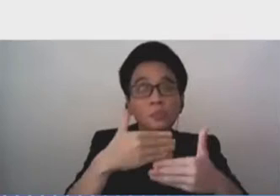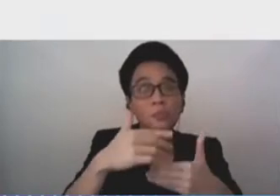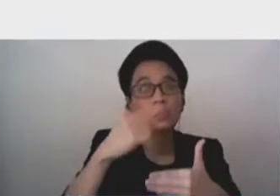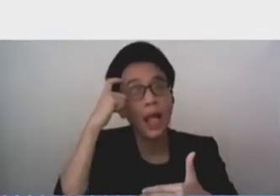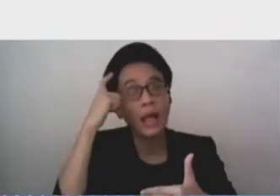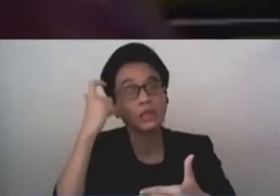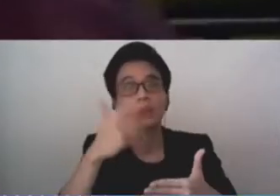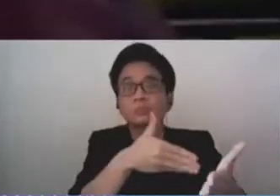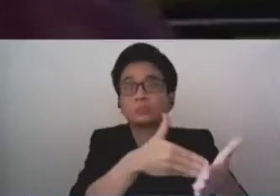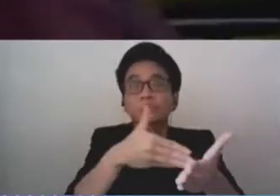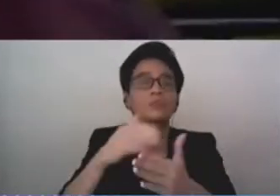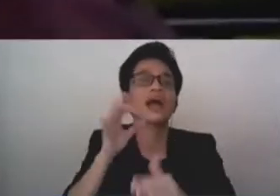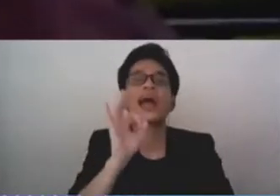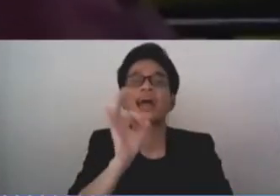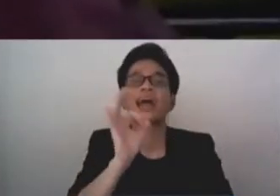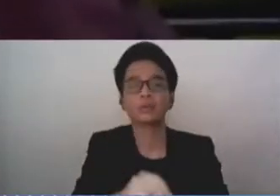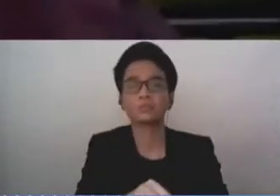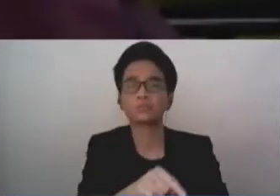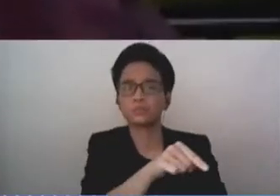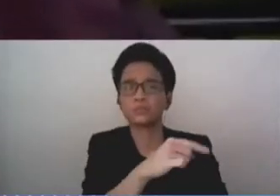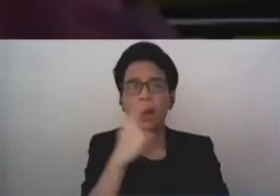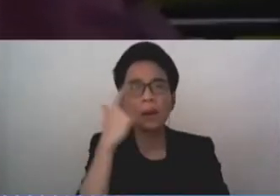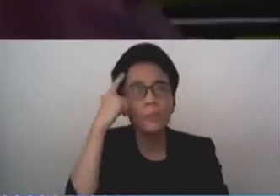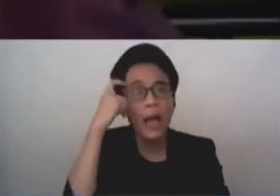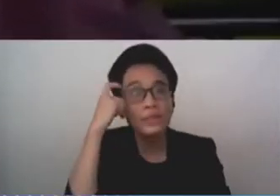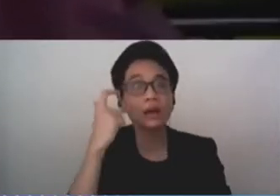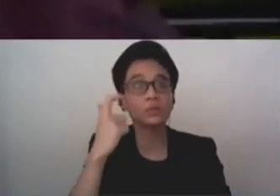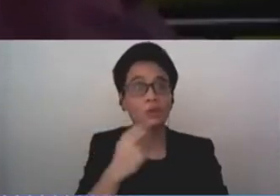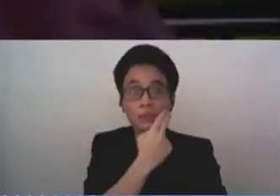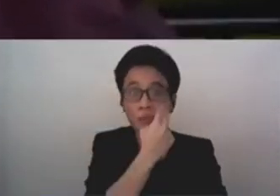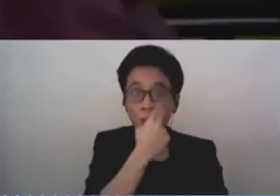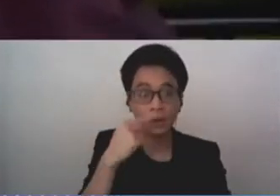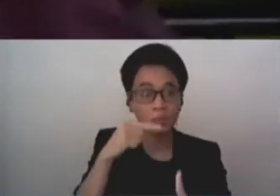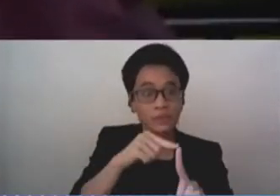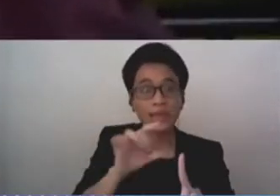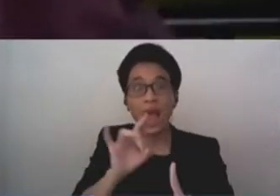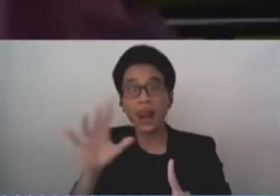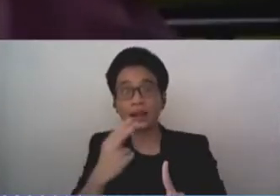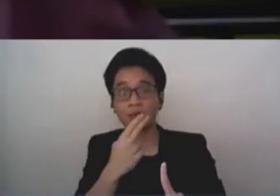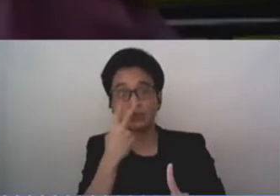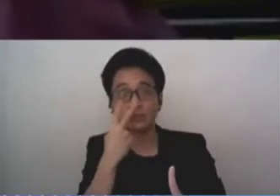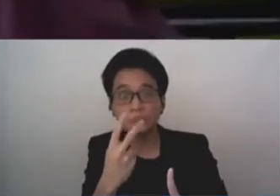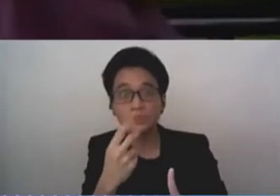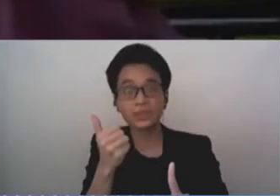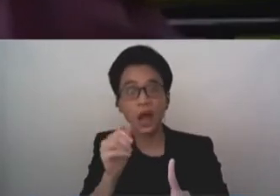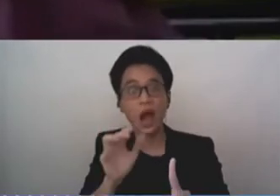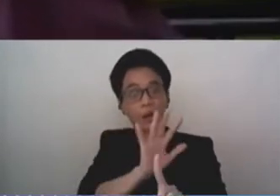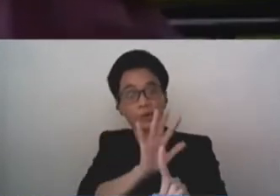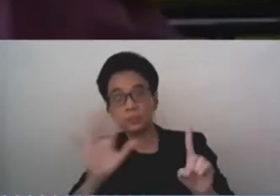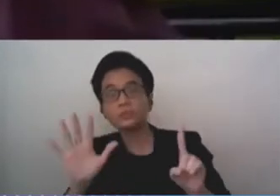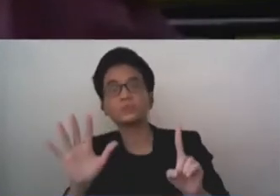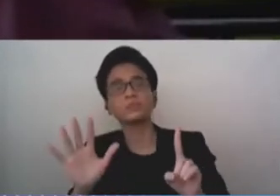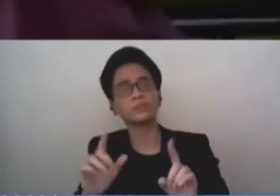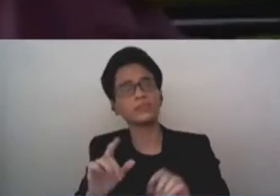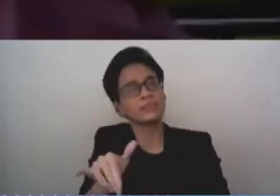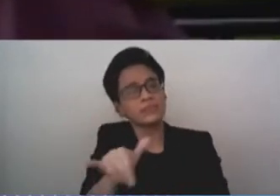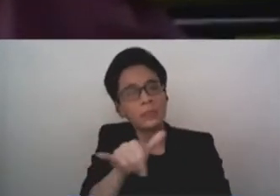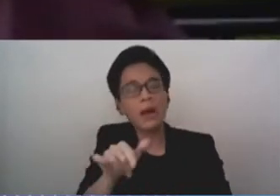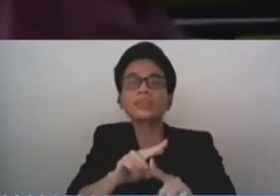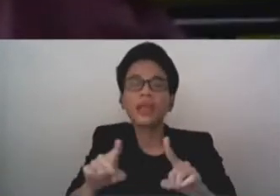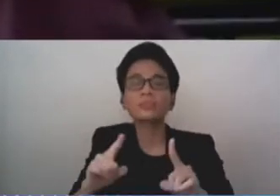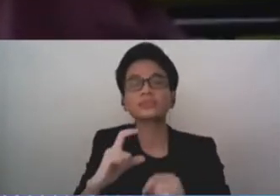Jadi dia belajar sama dengan anak-anak yang lain, hanya mungkin berbeda media saja